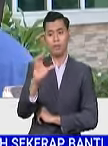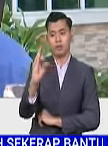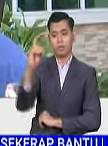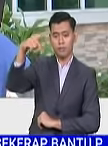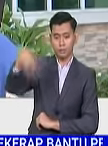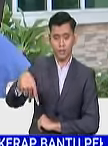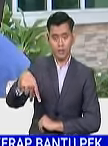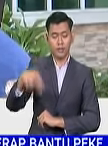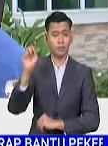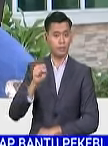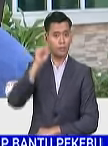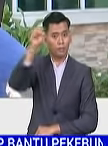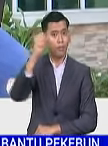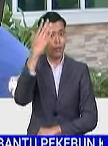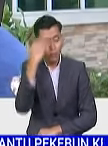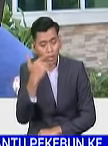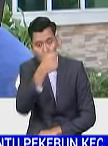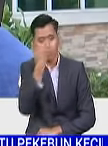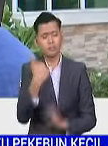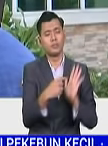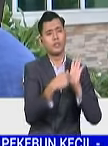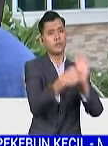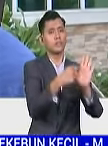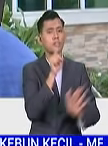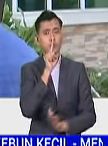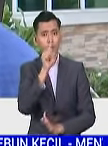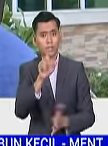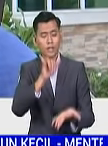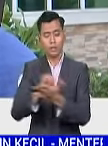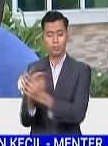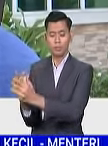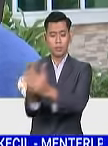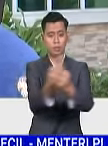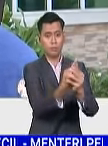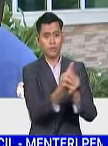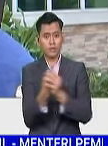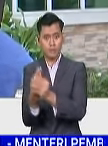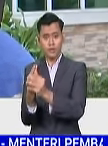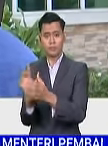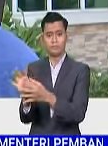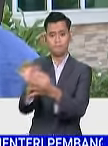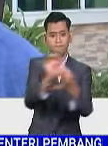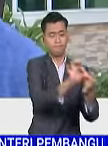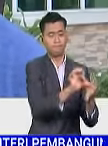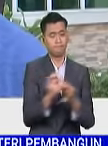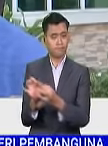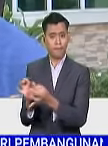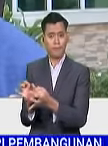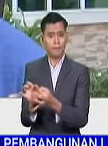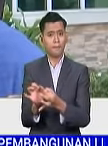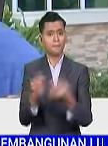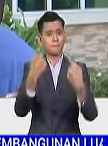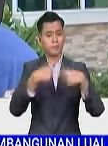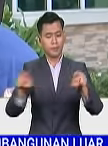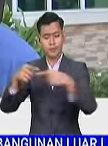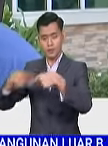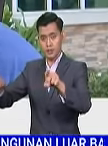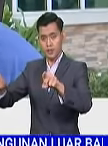Sabah. Sebab ini menunjukkan satu perpaduan, satu kesatuan, unity